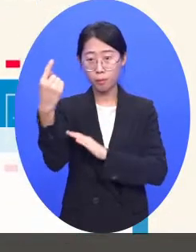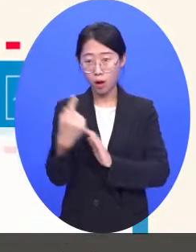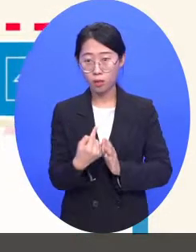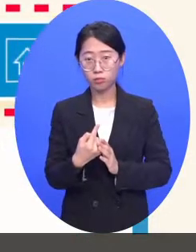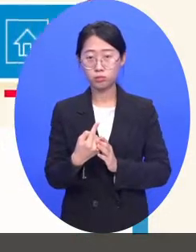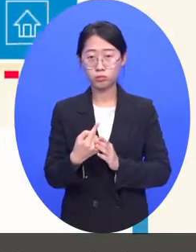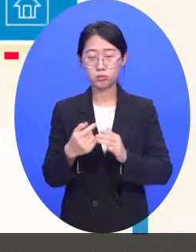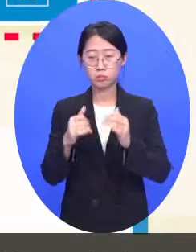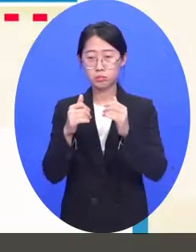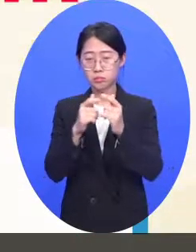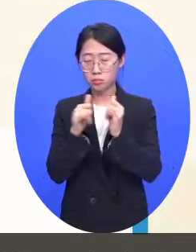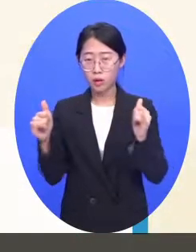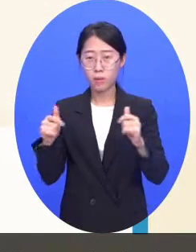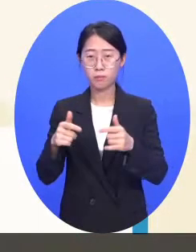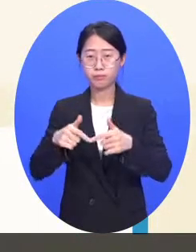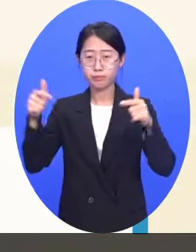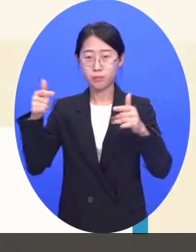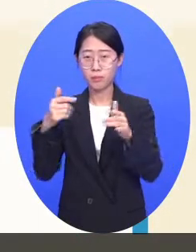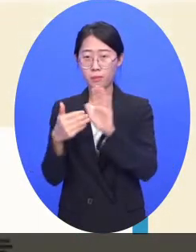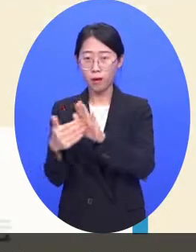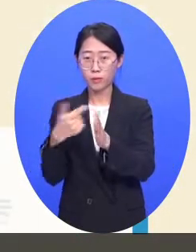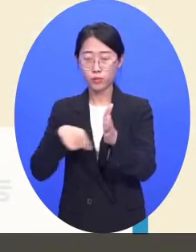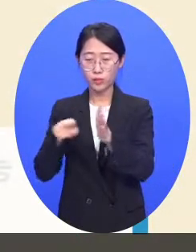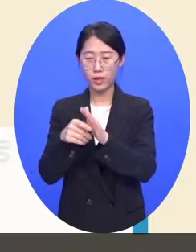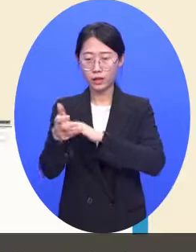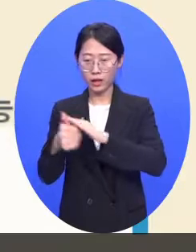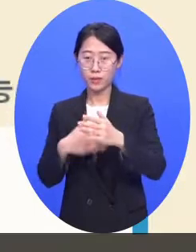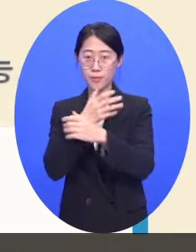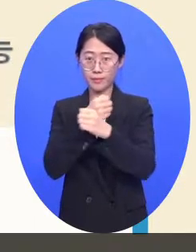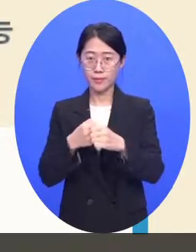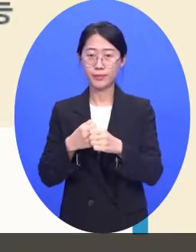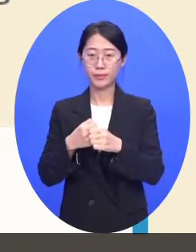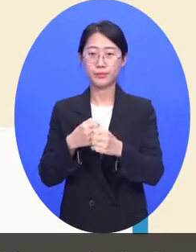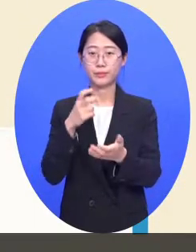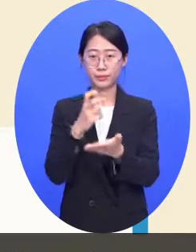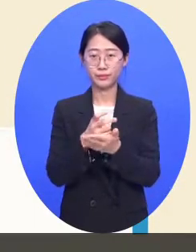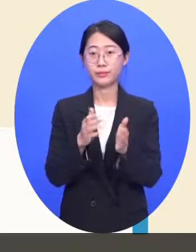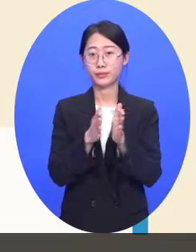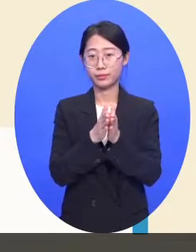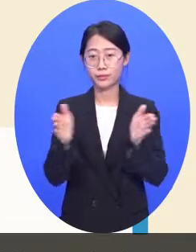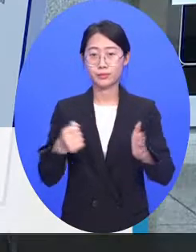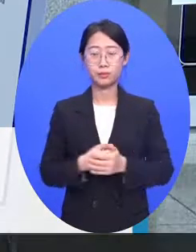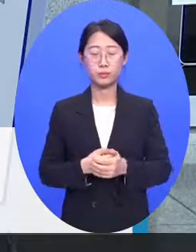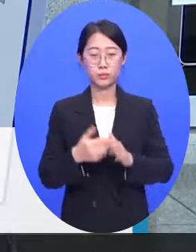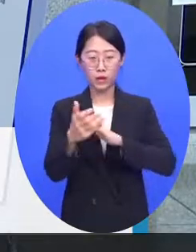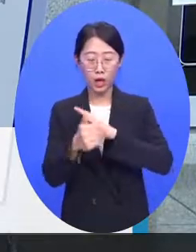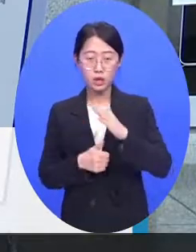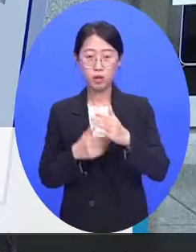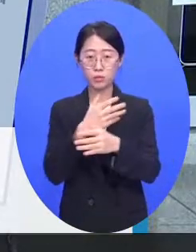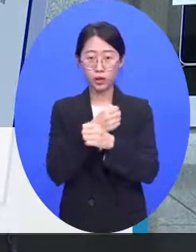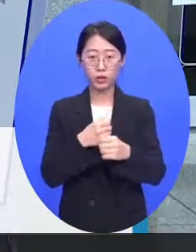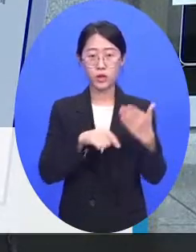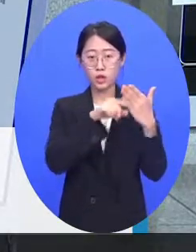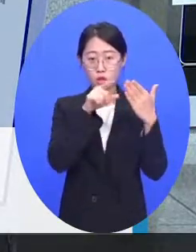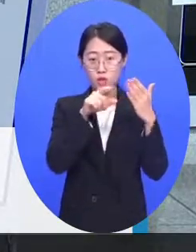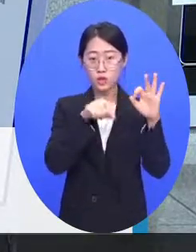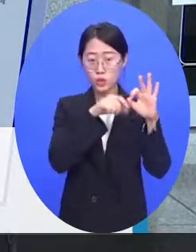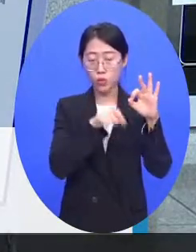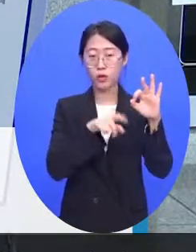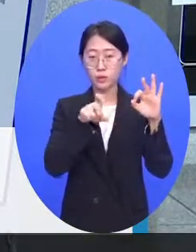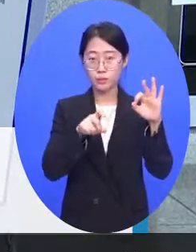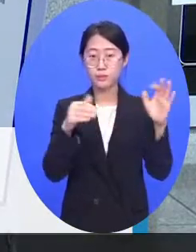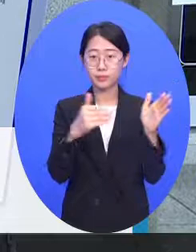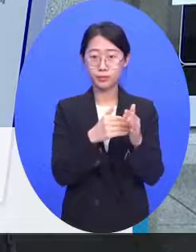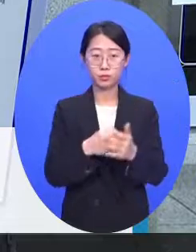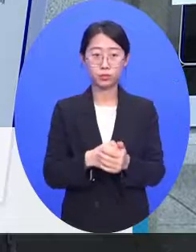방문하는 방문객의 분산을 유도하기 위해 추모객 사전 총량 예약제를 시행하는데요. 사전 예약제는 오는 10월